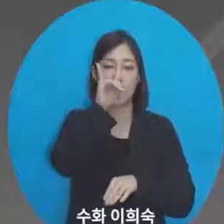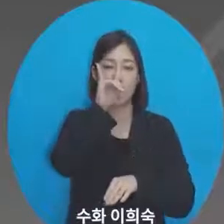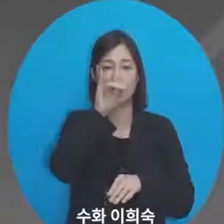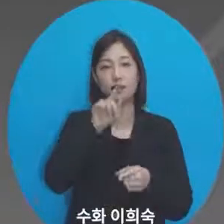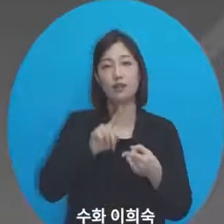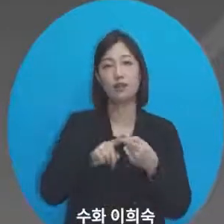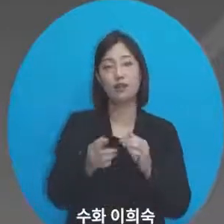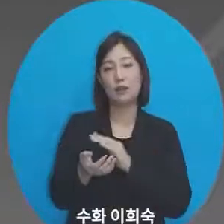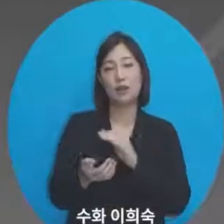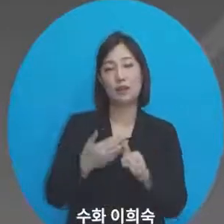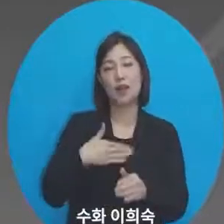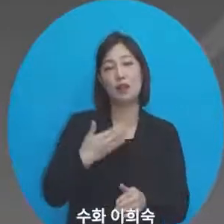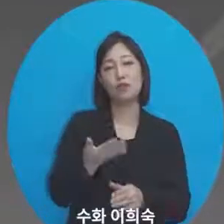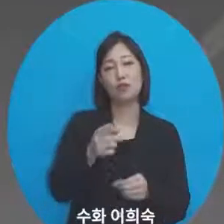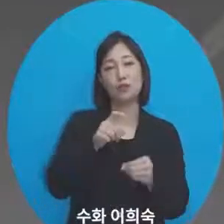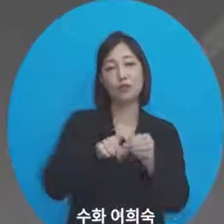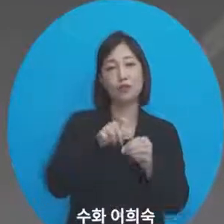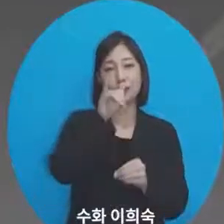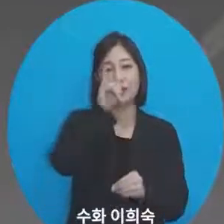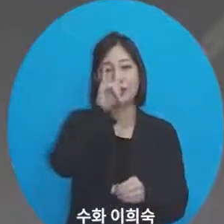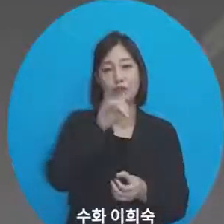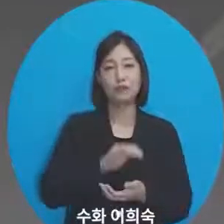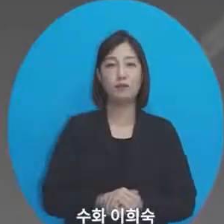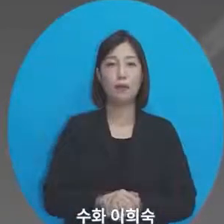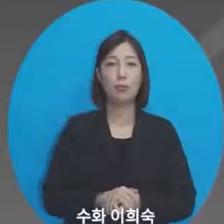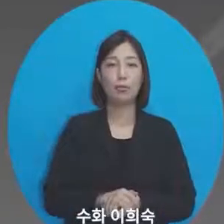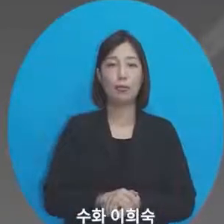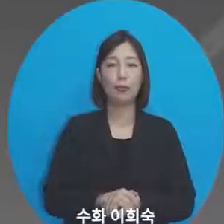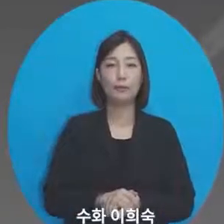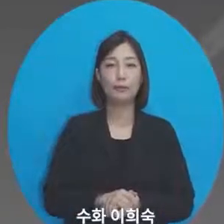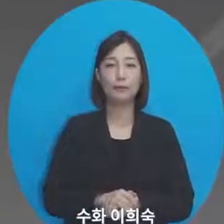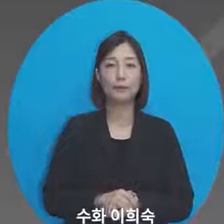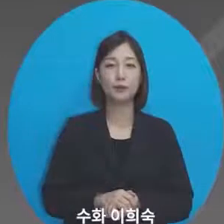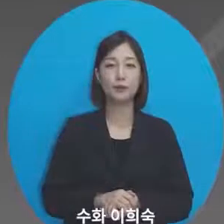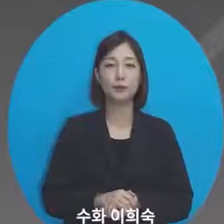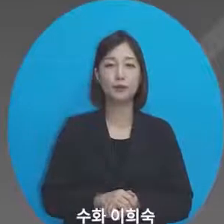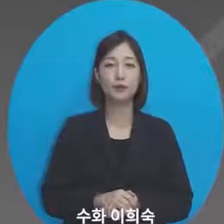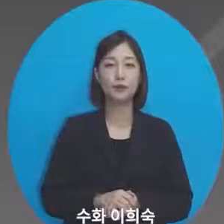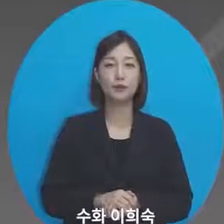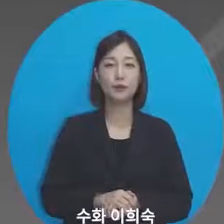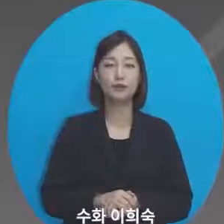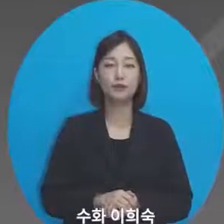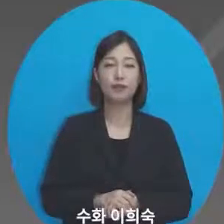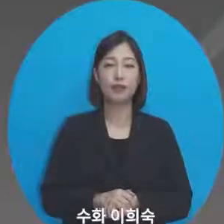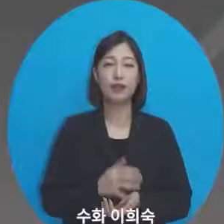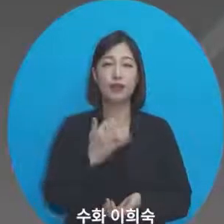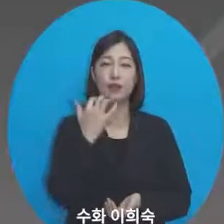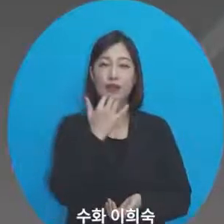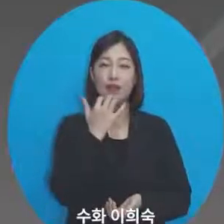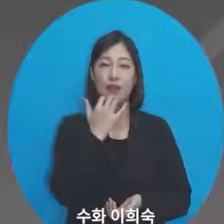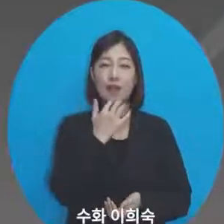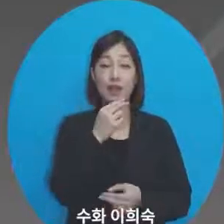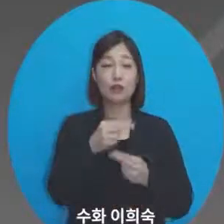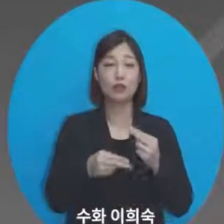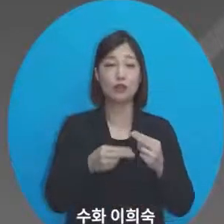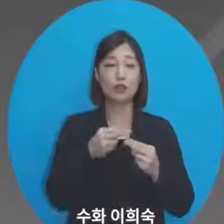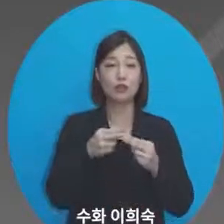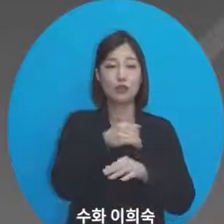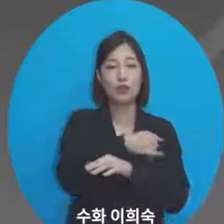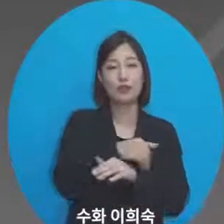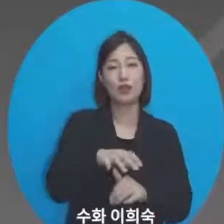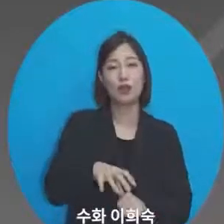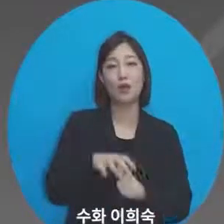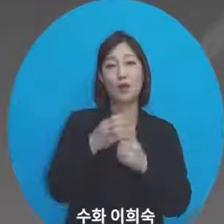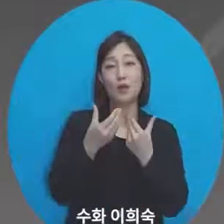합니다. 그래서 상호 식별이 가능하게 적색 포장을 하는 것도 유니버셜 디자인의 어떤